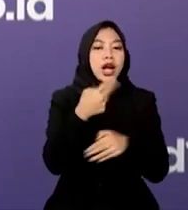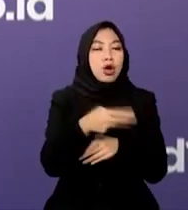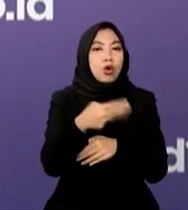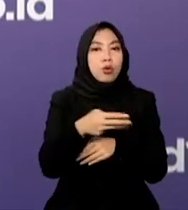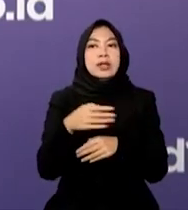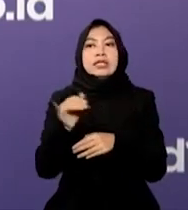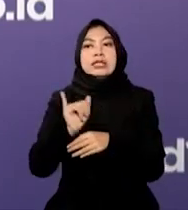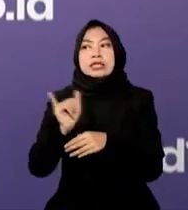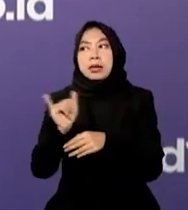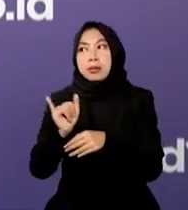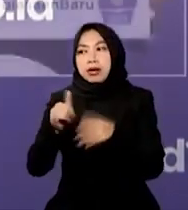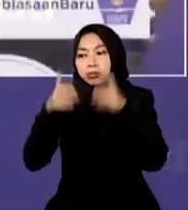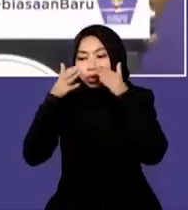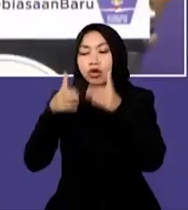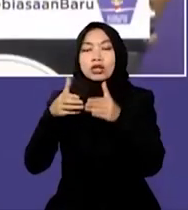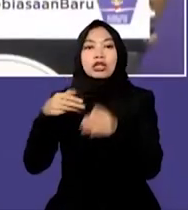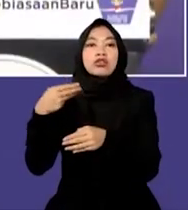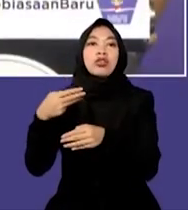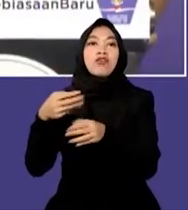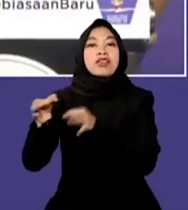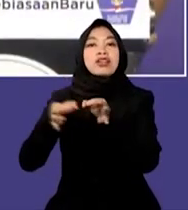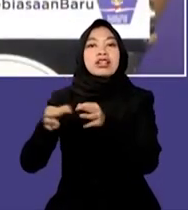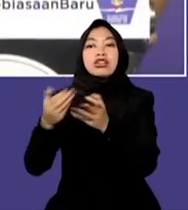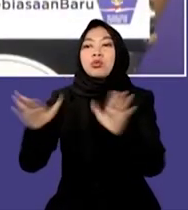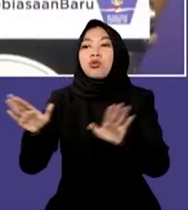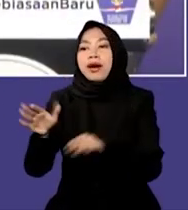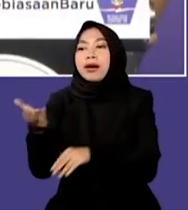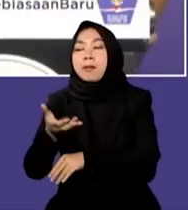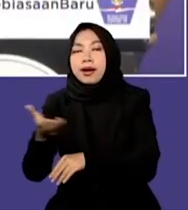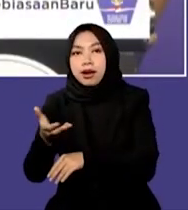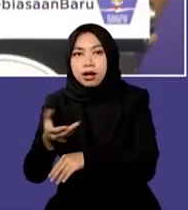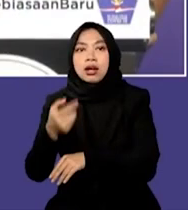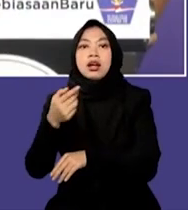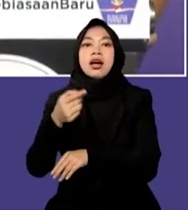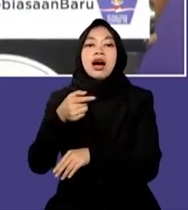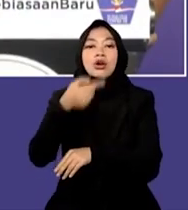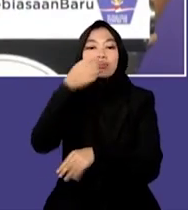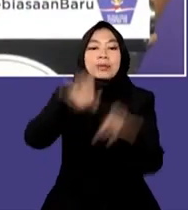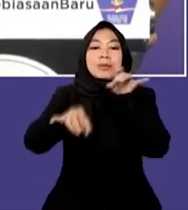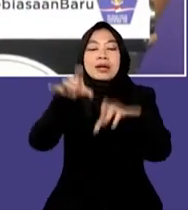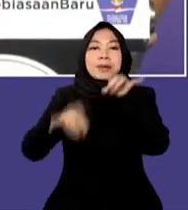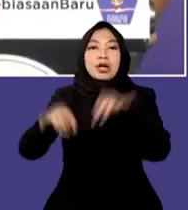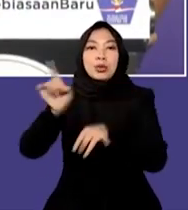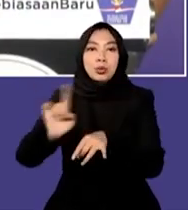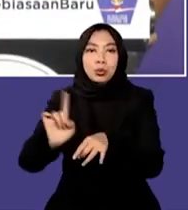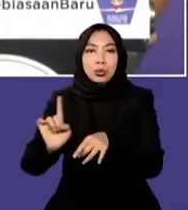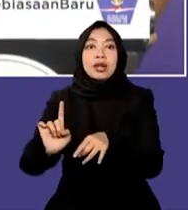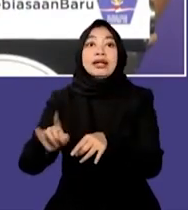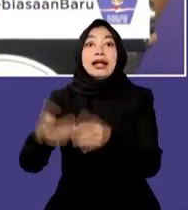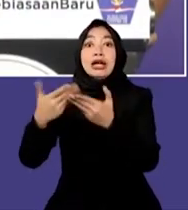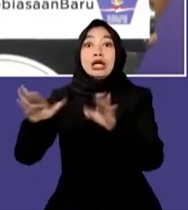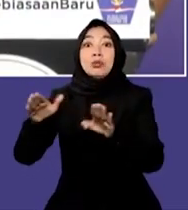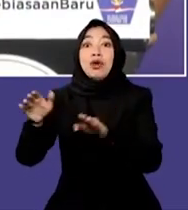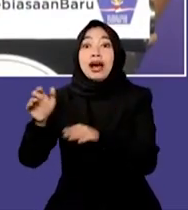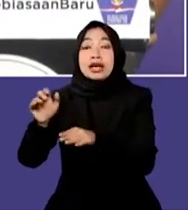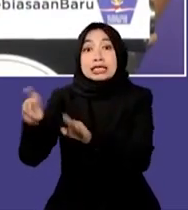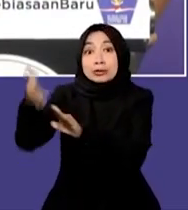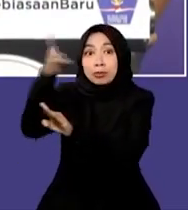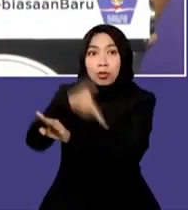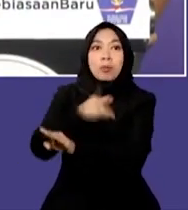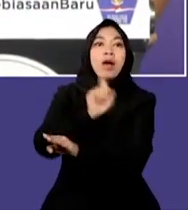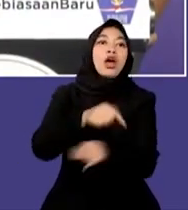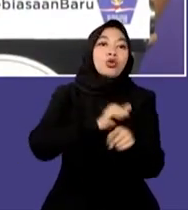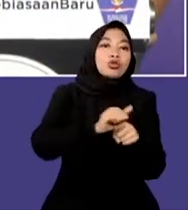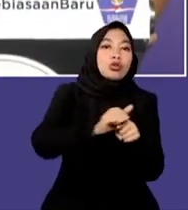adalah fasilitas yang mana yang dibuka tentunya semuanya dilakukan dengan proses simulasi dan penyiapan yang